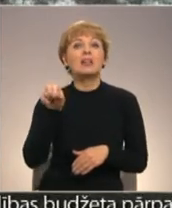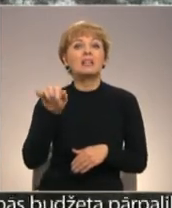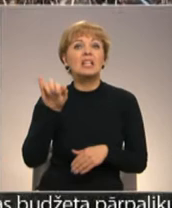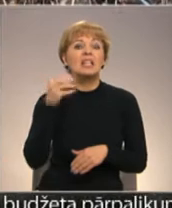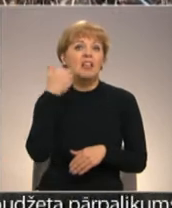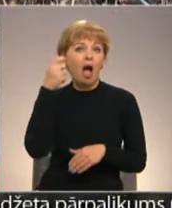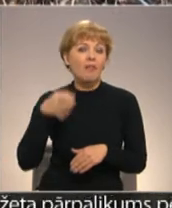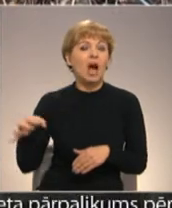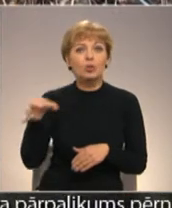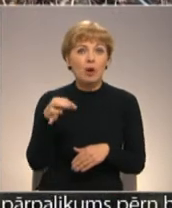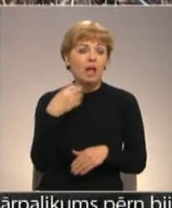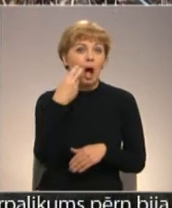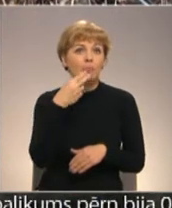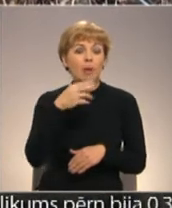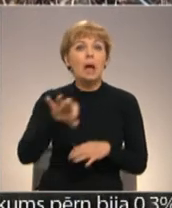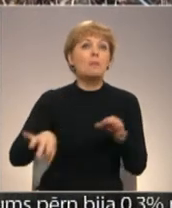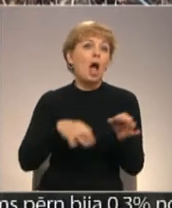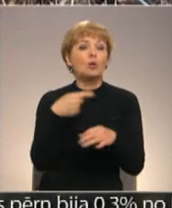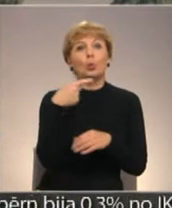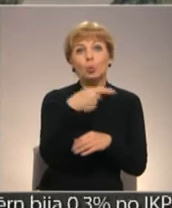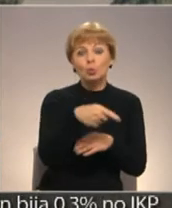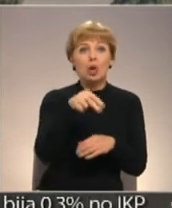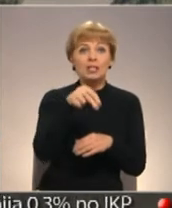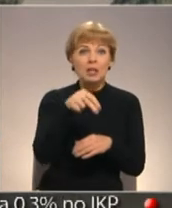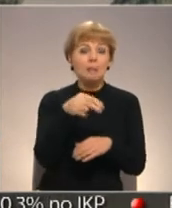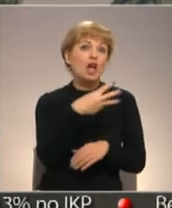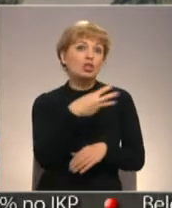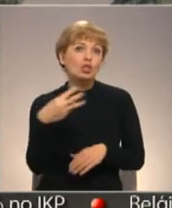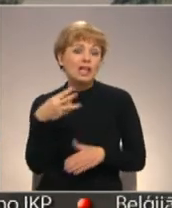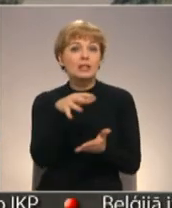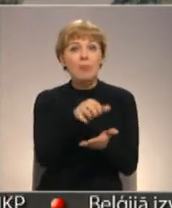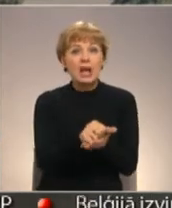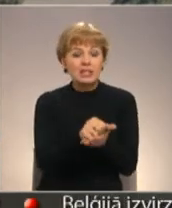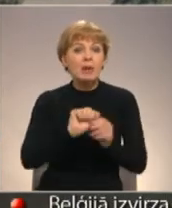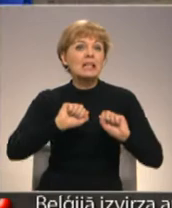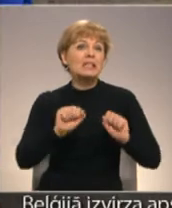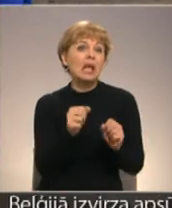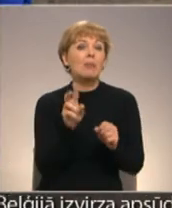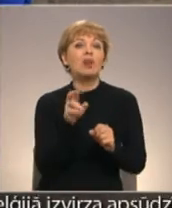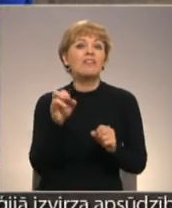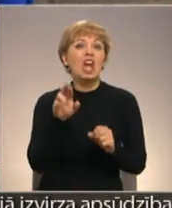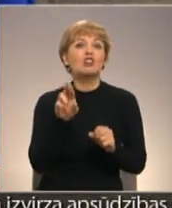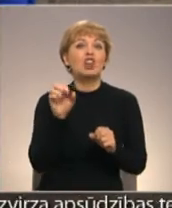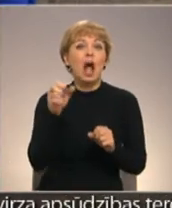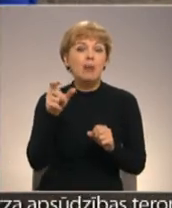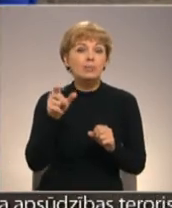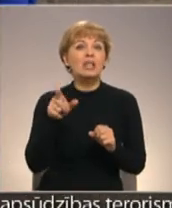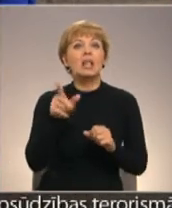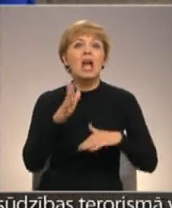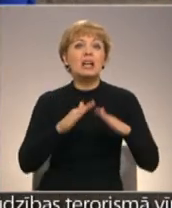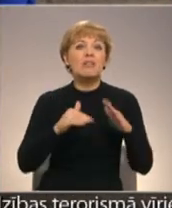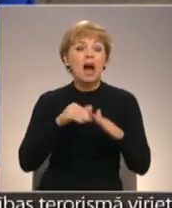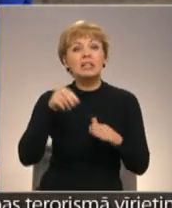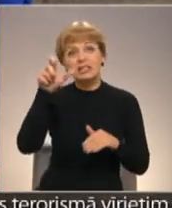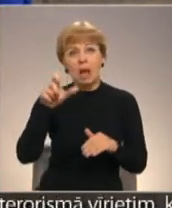Saimniecība apsējamo lauku platības veido ap 1000 hektāru zemes, no tiem 400 aizņem ziemas kvieši un rapsis. Gaidāmās ziemāju ražas kvalitāti